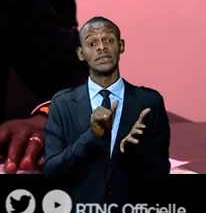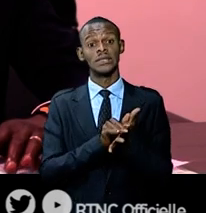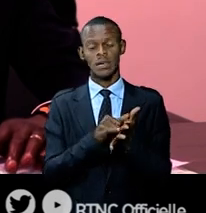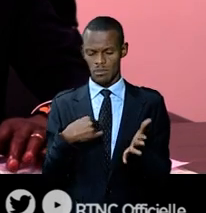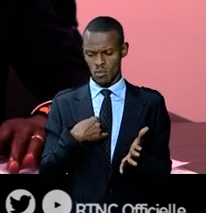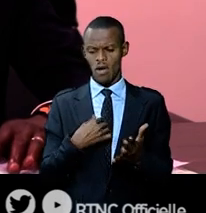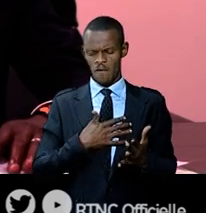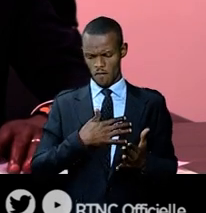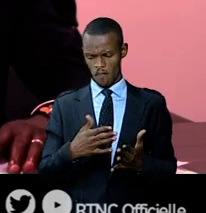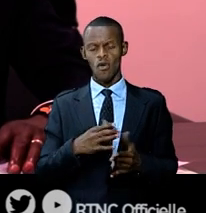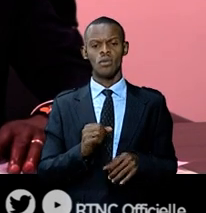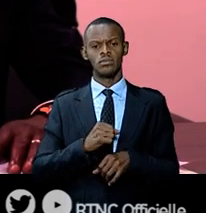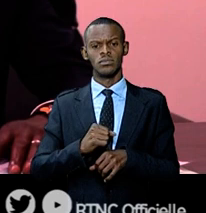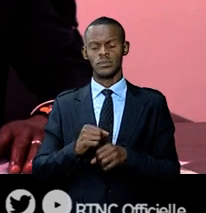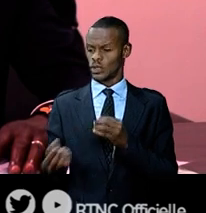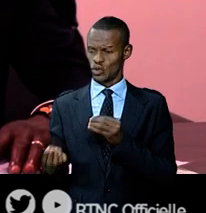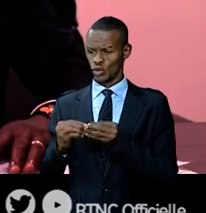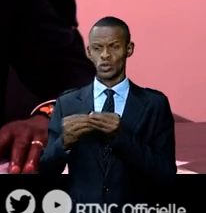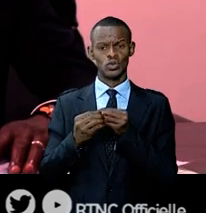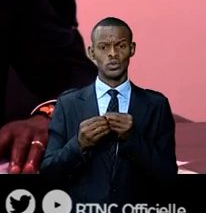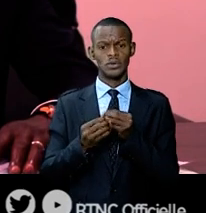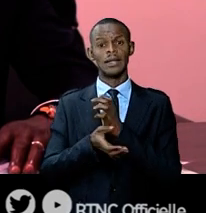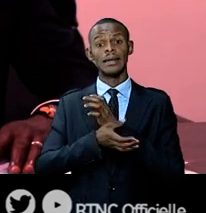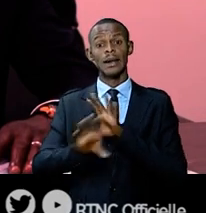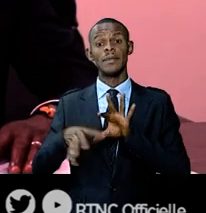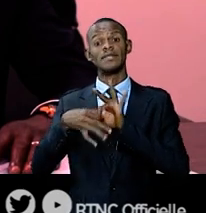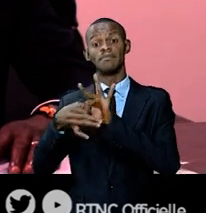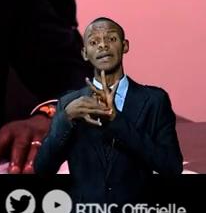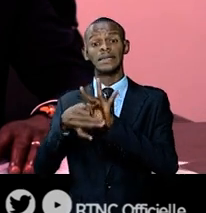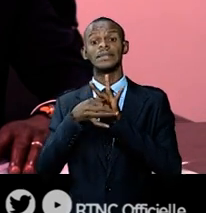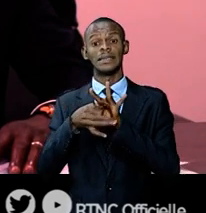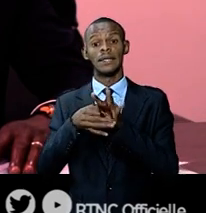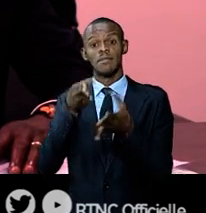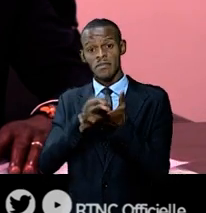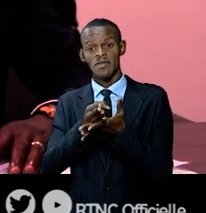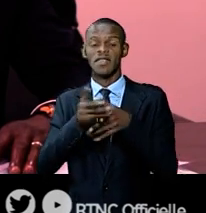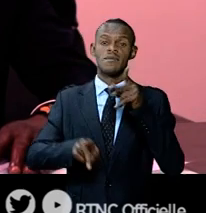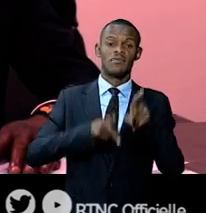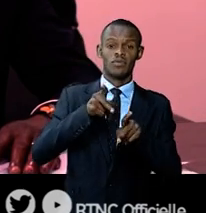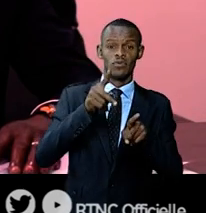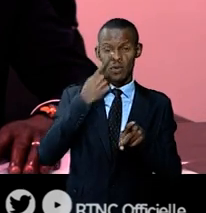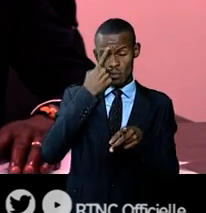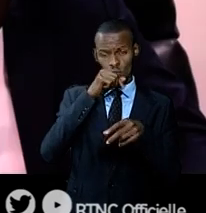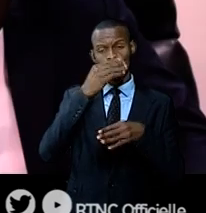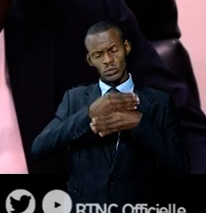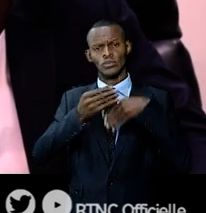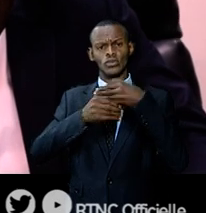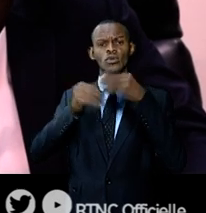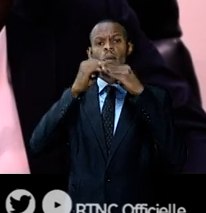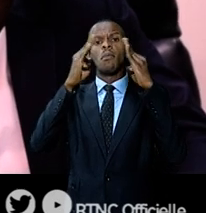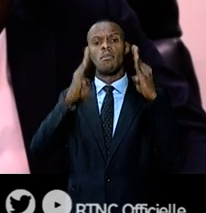publics-privés en promouvant les investissements dans le domaine des infrastructures vétérinaires de base afin de résoudre la